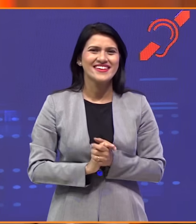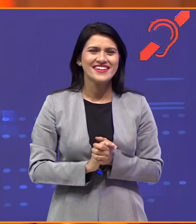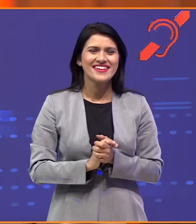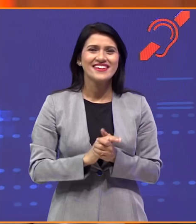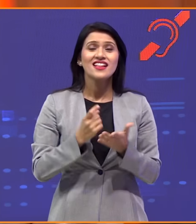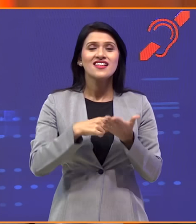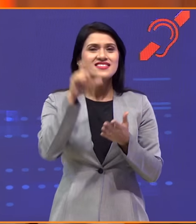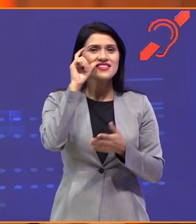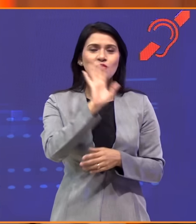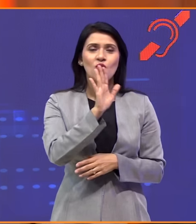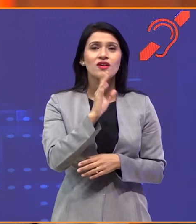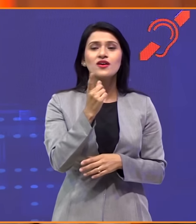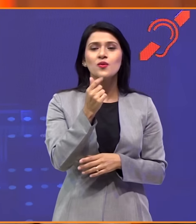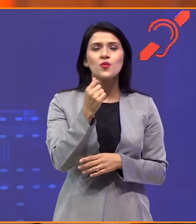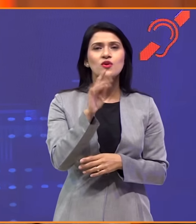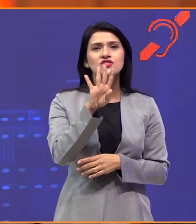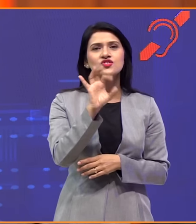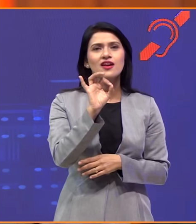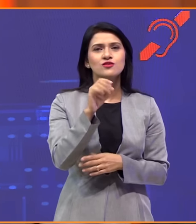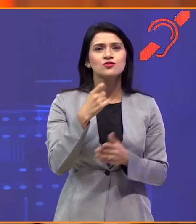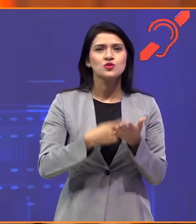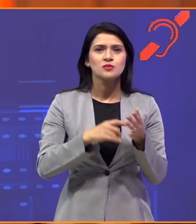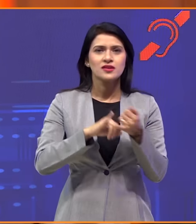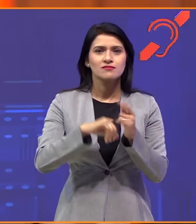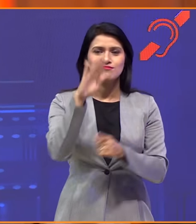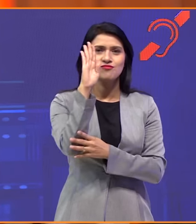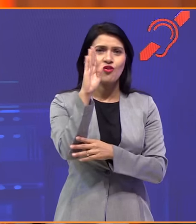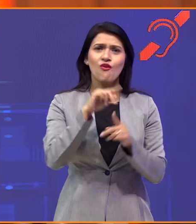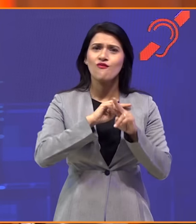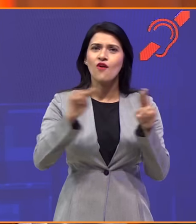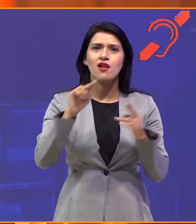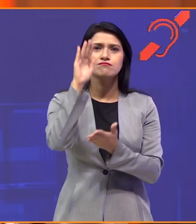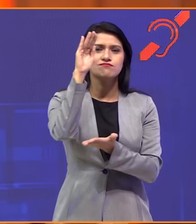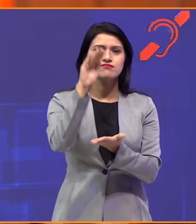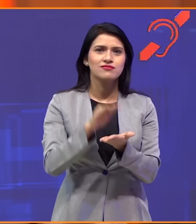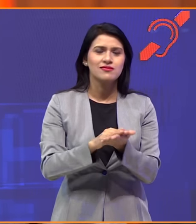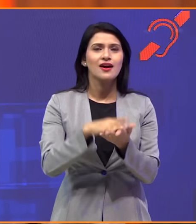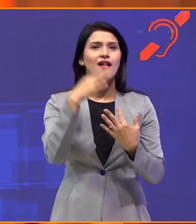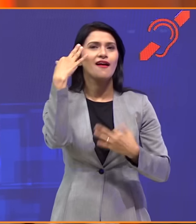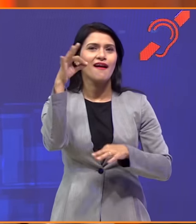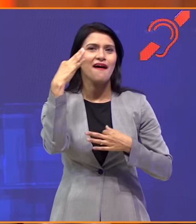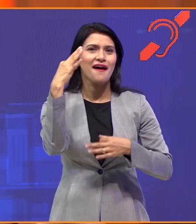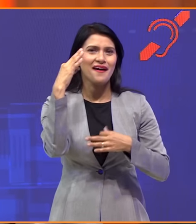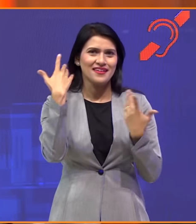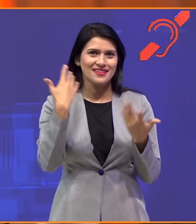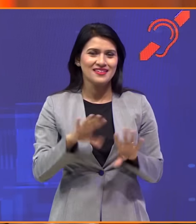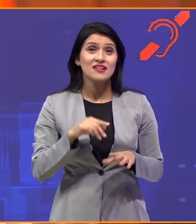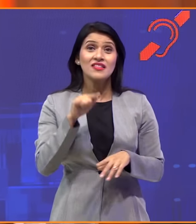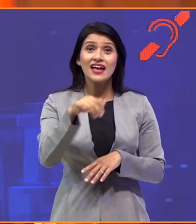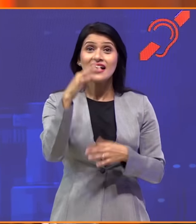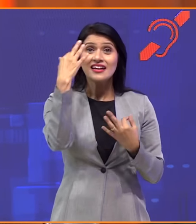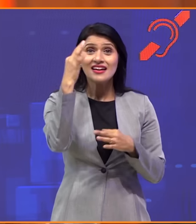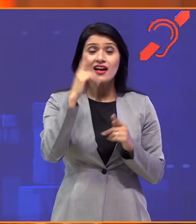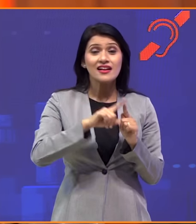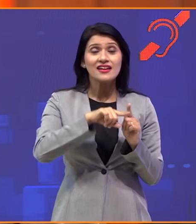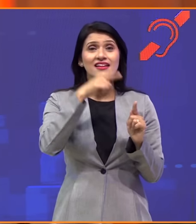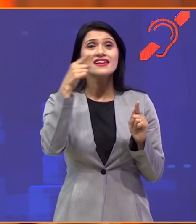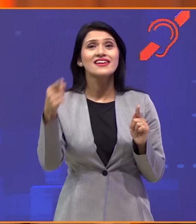₹ की बोतल आती थी जी मनोज वाजपेई पूरा पी गए और डांस किया हां और यह वही डांस है जो बाद